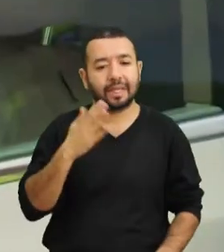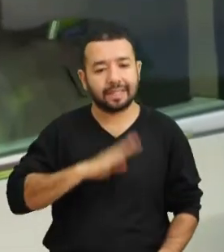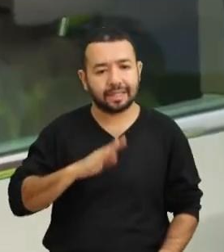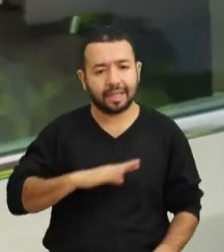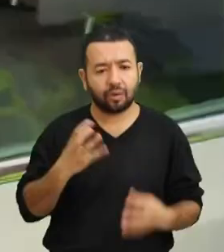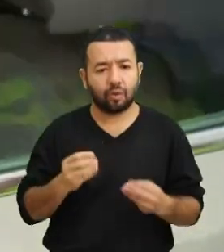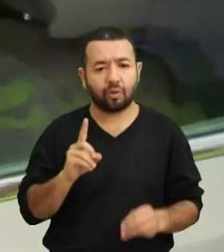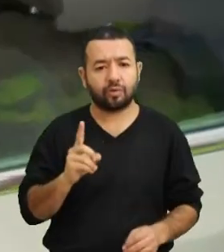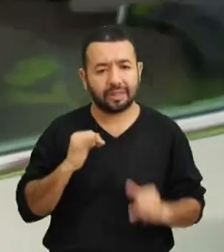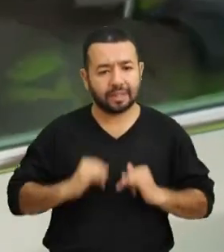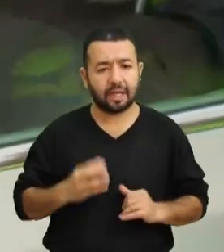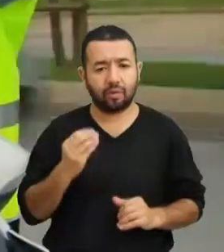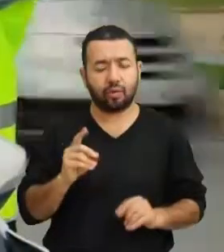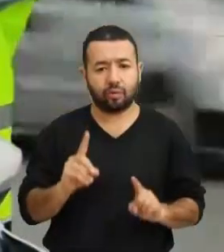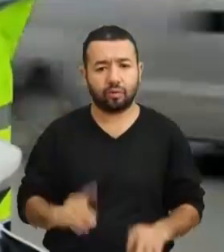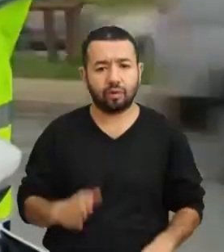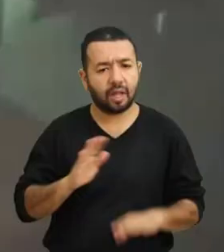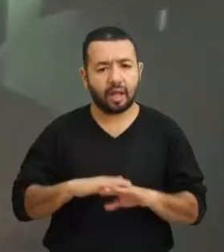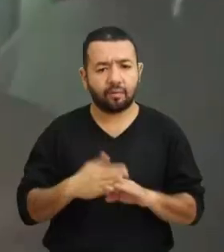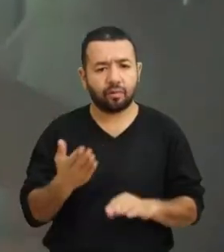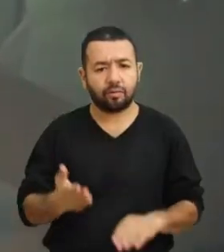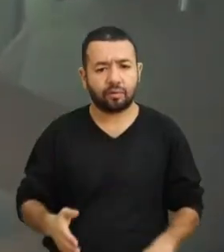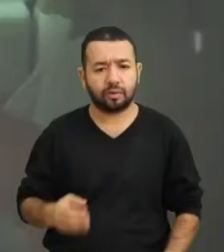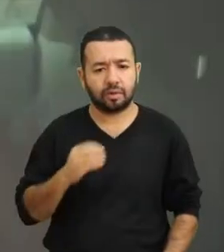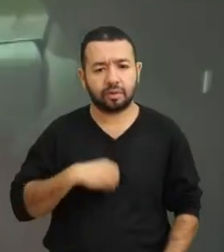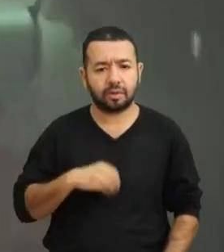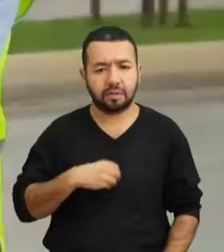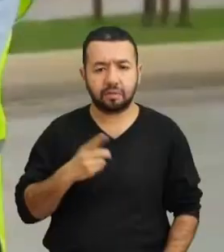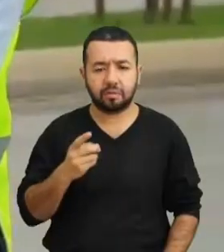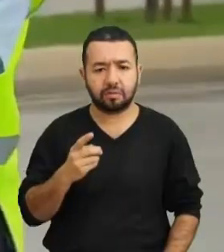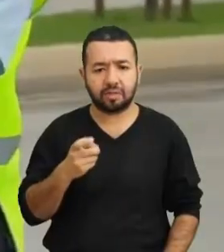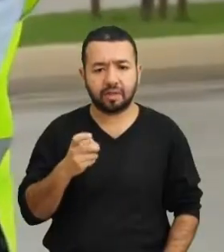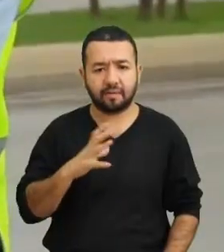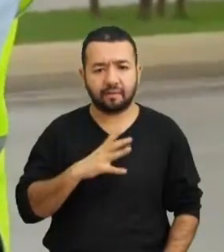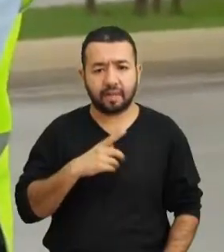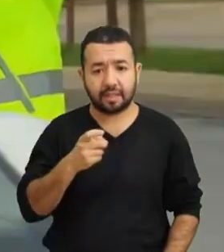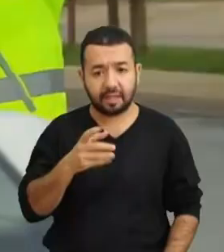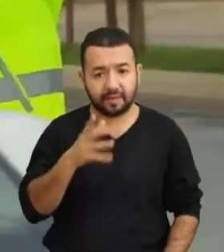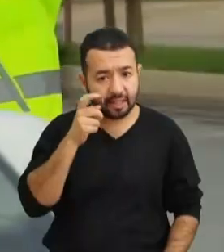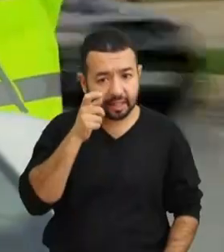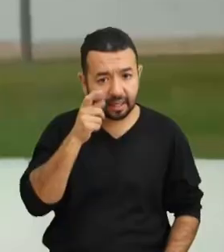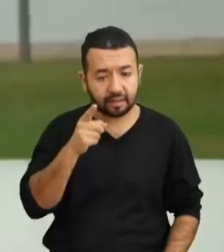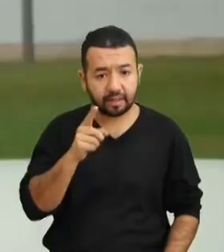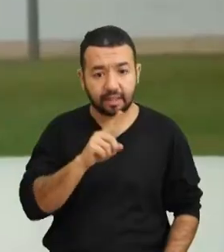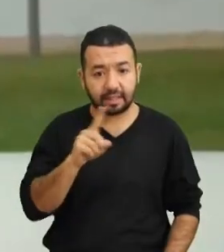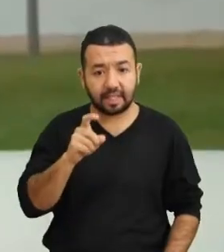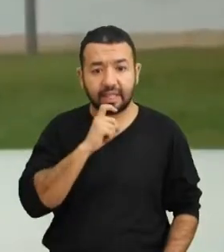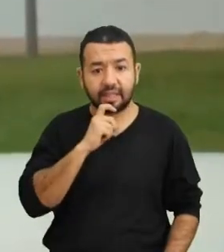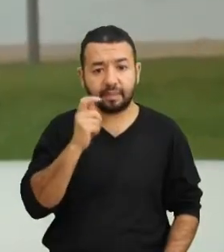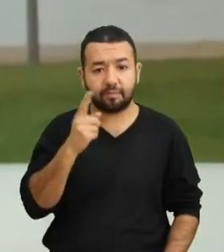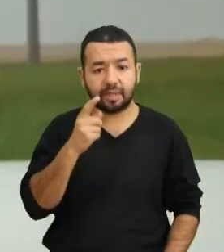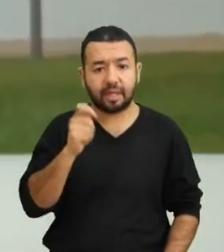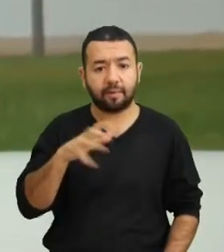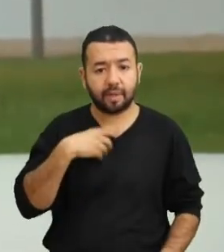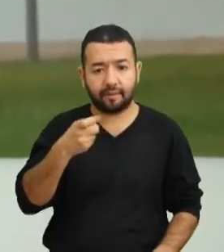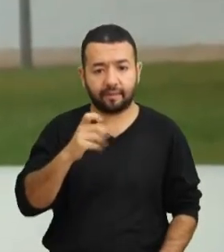olur musunuz? Sakin olun. Ne yapıyor bu? Sanırım siper alacak. Silah alabilir, dikkat et. Sakın yanlış bir şey yapma, ateş